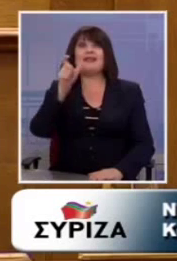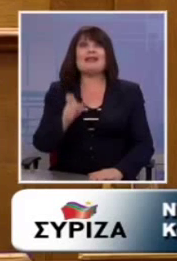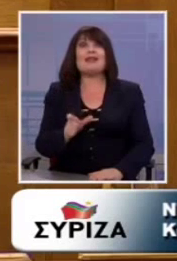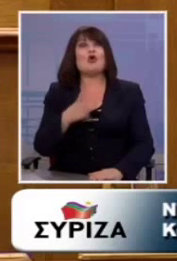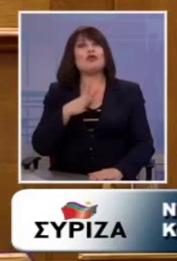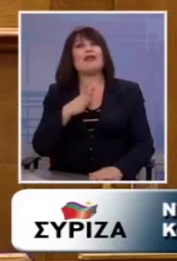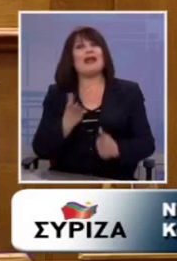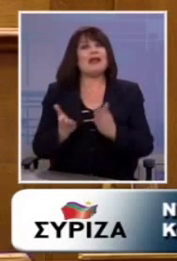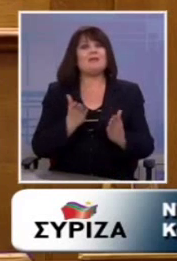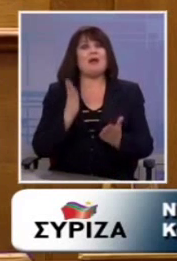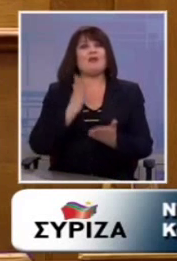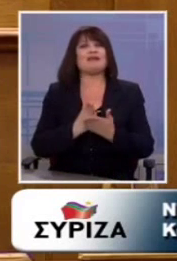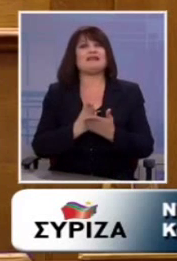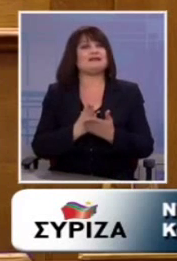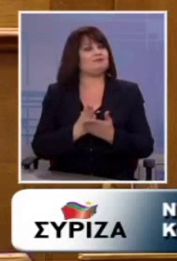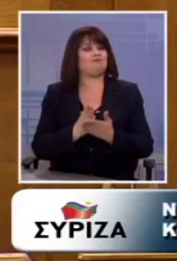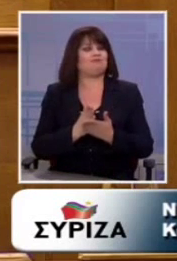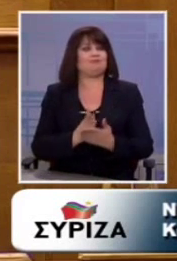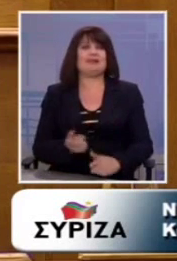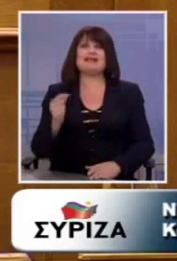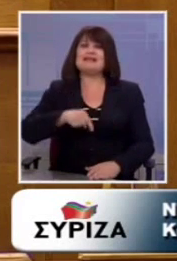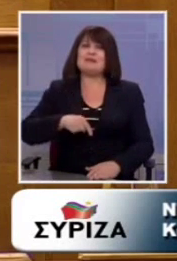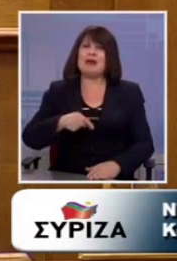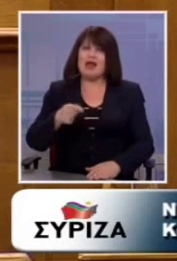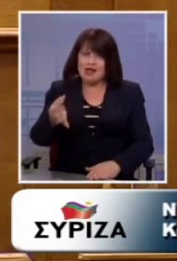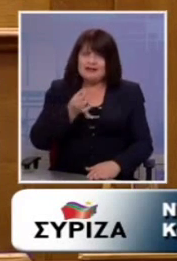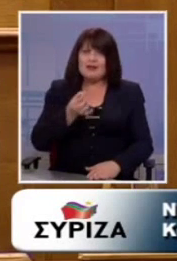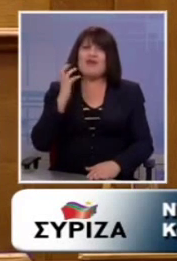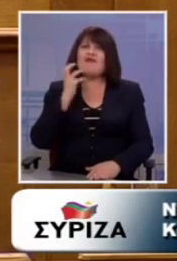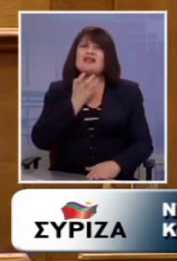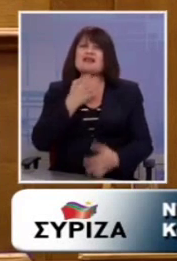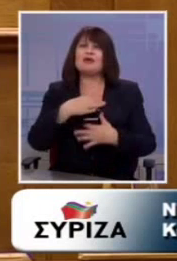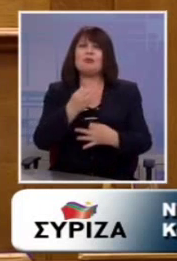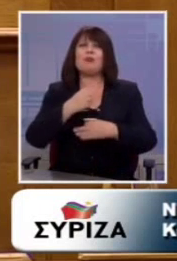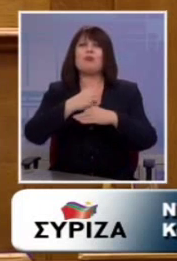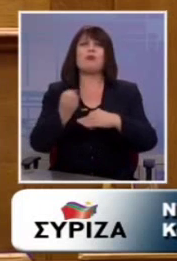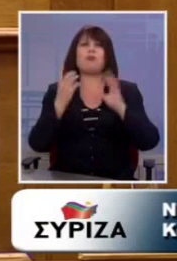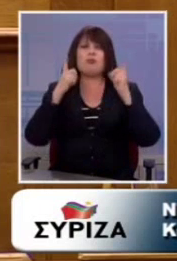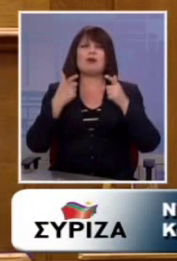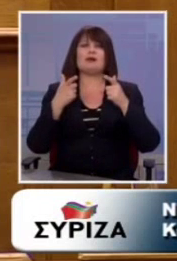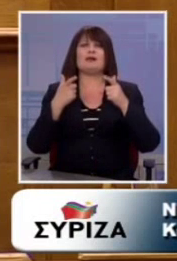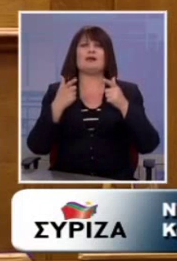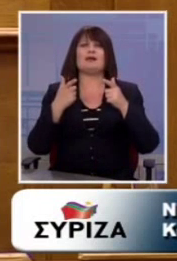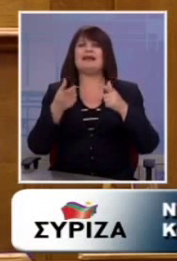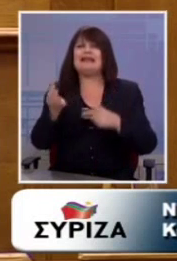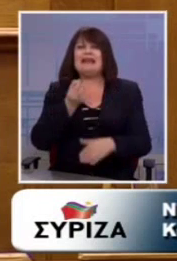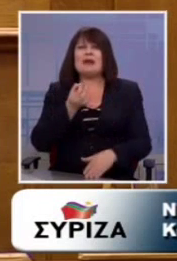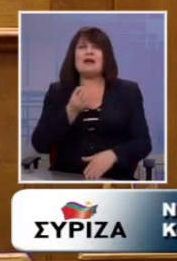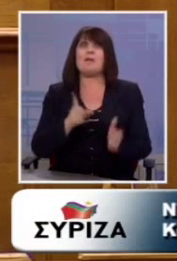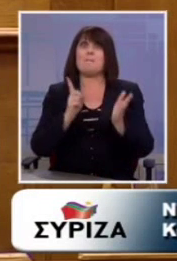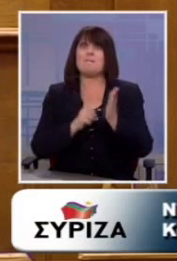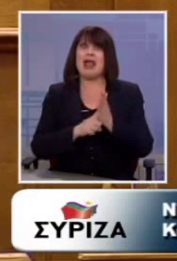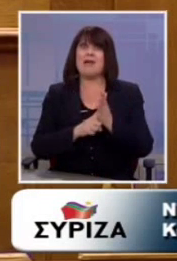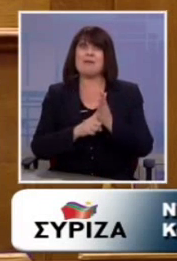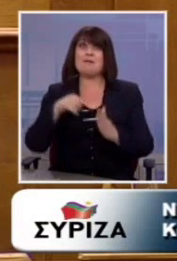διακριτική. Τι μας είπε σήμερα εδώ και ο κύριος Βεντζέλος και οι εκπρόσωποι της Νέας Δημοκρατίας? Μας είπαν ότι πρέπει ο κύριος